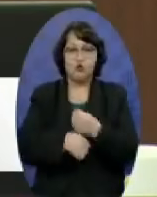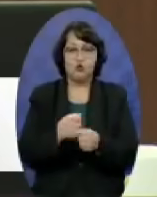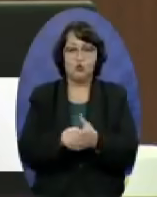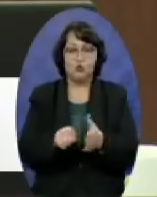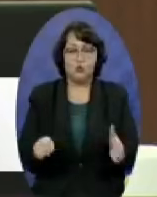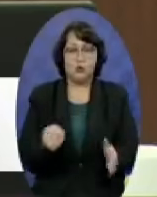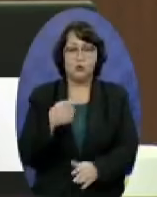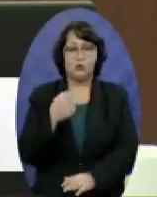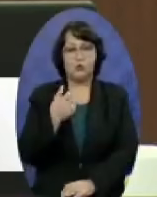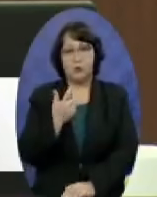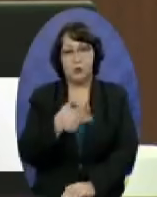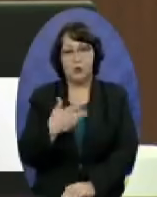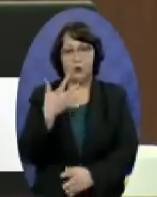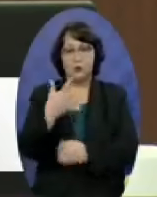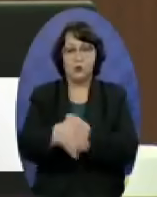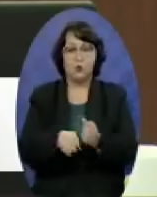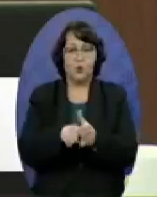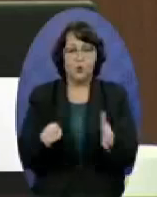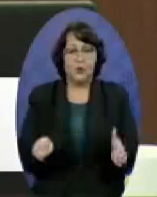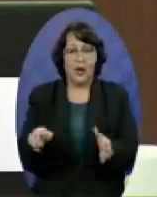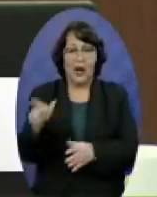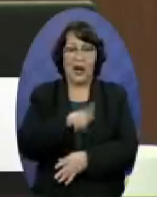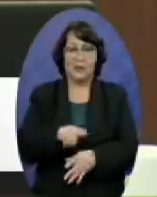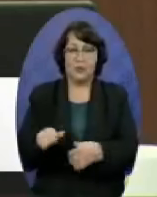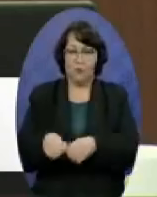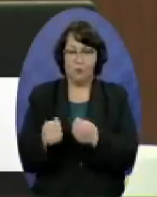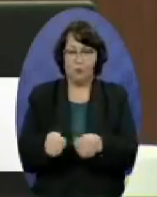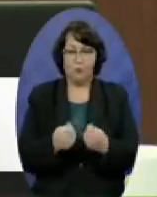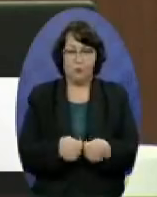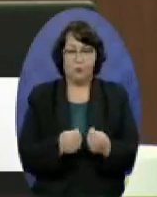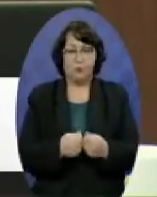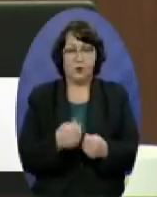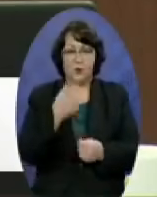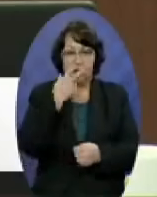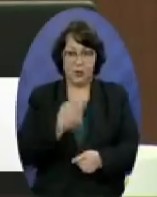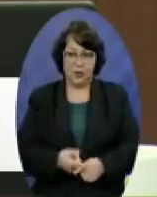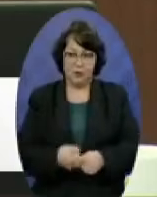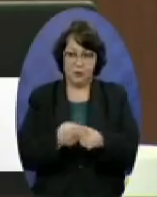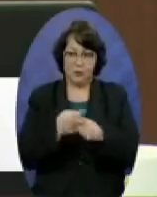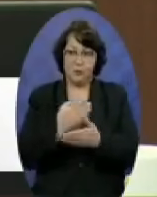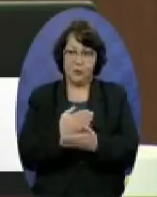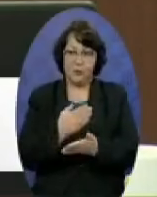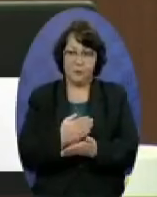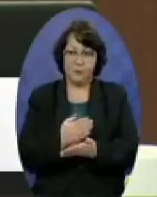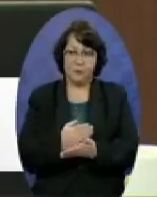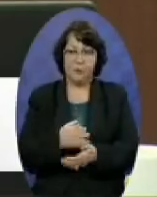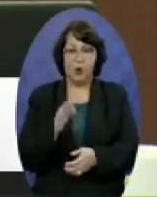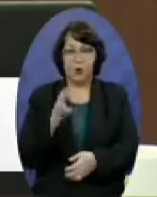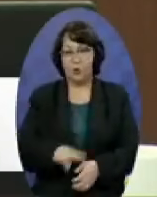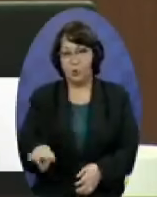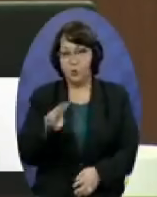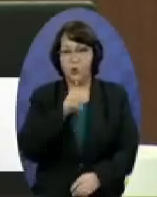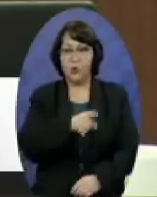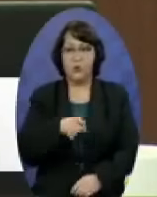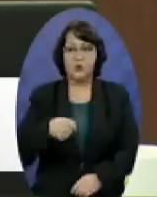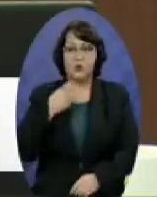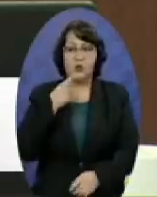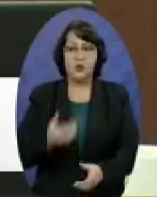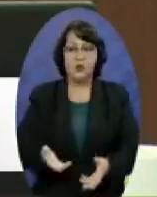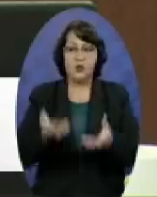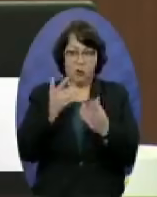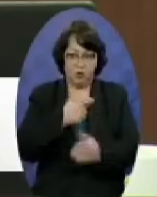жилийн дотор хөрсний эвдрэл эсний байдал одоо нэмэгч ийна гэсэн зүйлийг бол яг орон нутгад амьдарч байгаа хүмүүс хэлдэг байхгүй